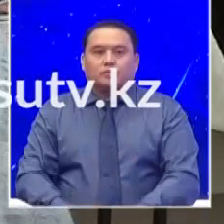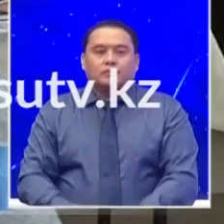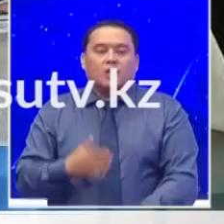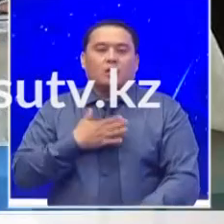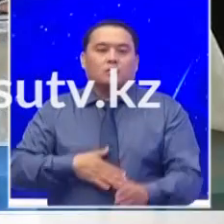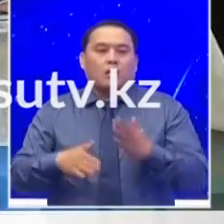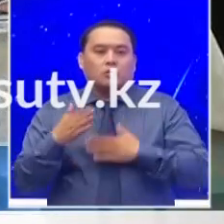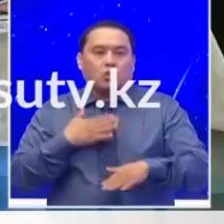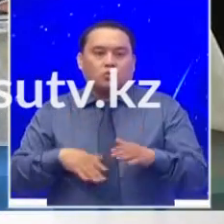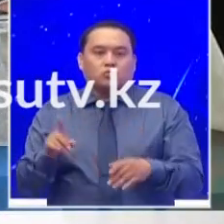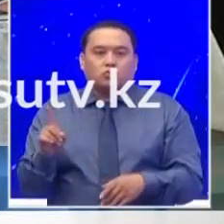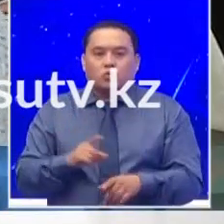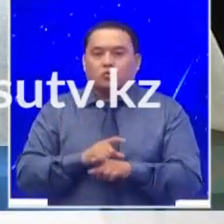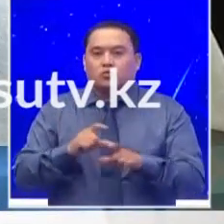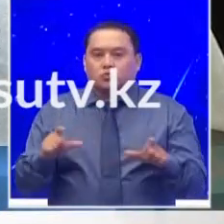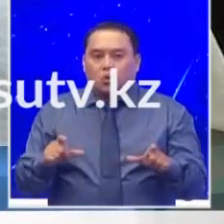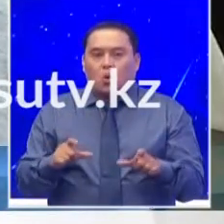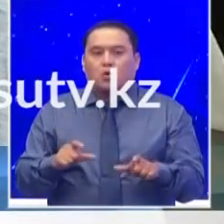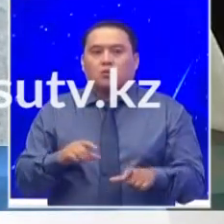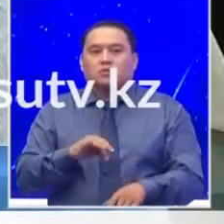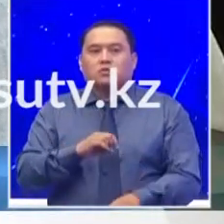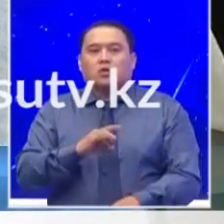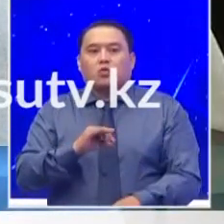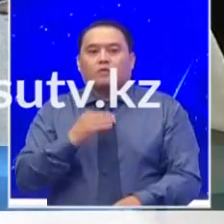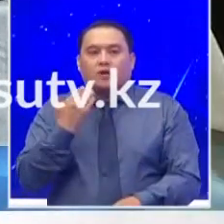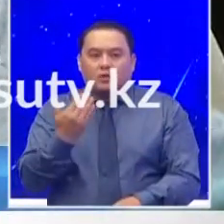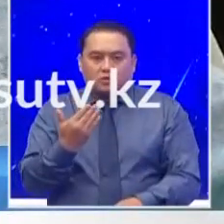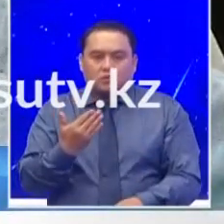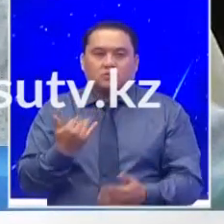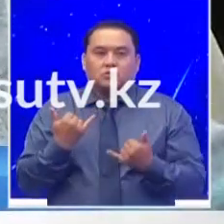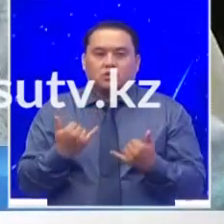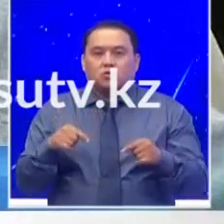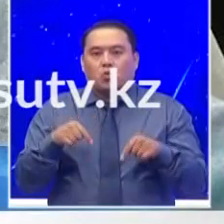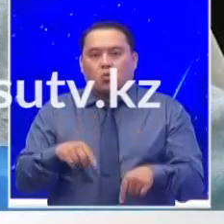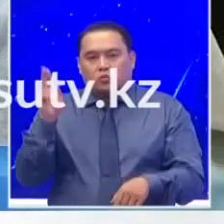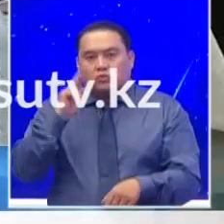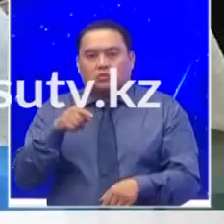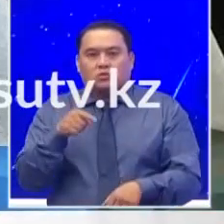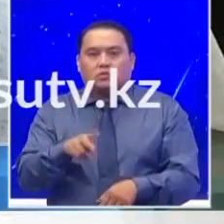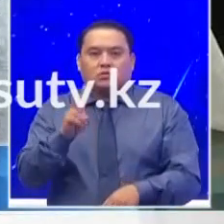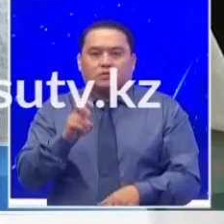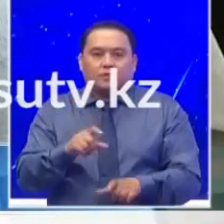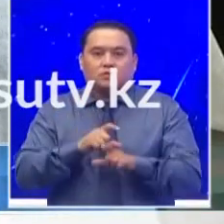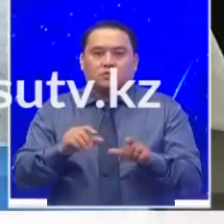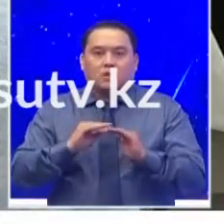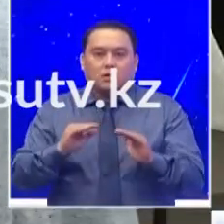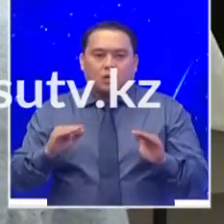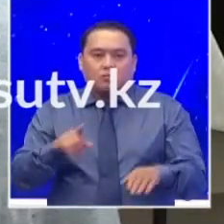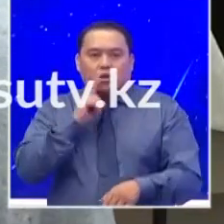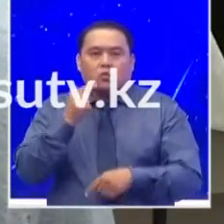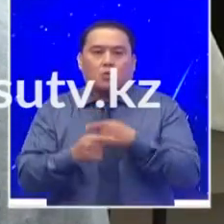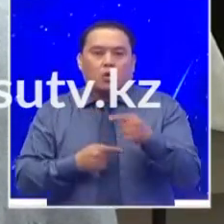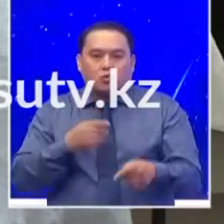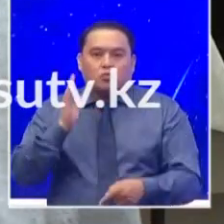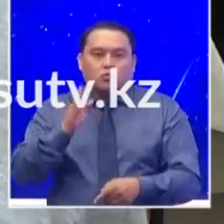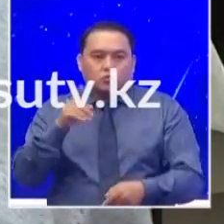Конечно, рады, что именно этой школе дали имя Барлыбека Сыртанова. Ведь здесь учатся 1200 учеников. Если молодое поколение